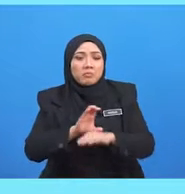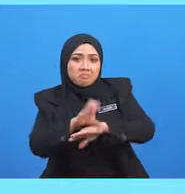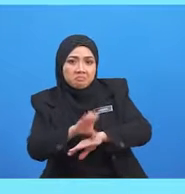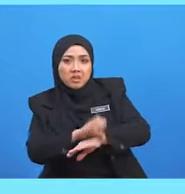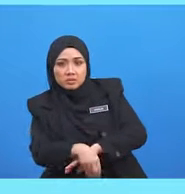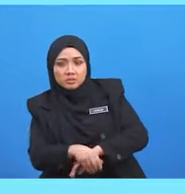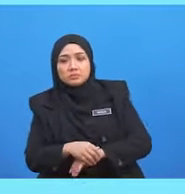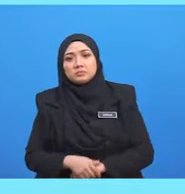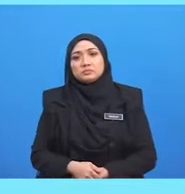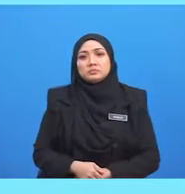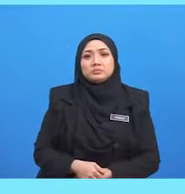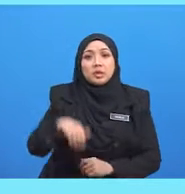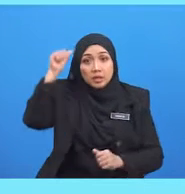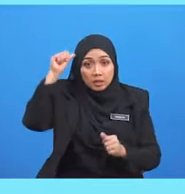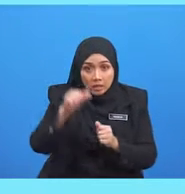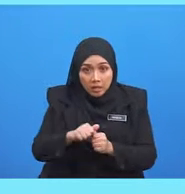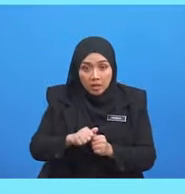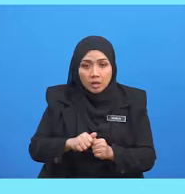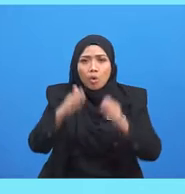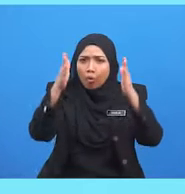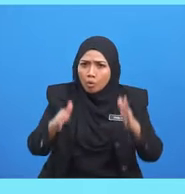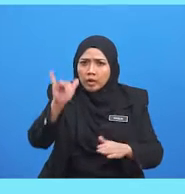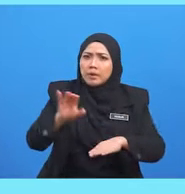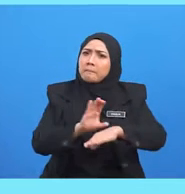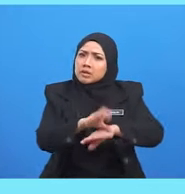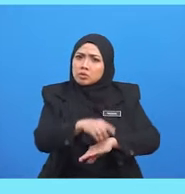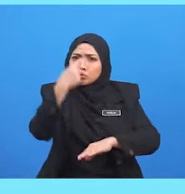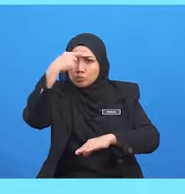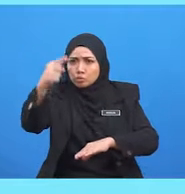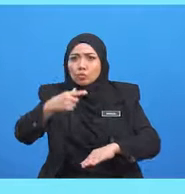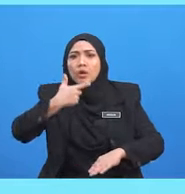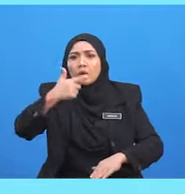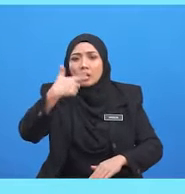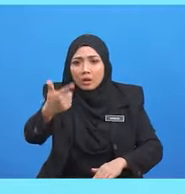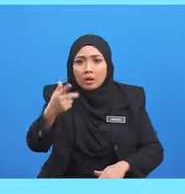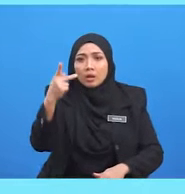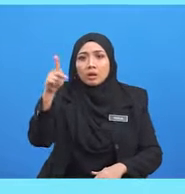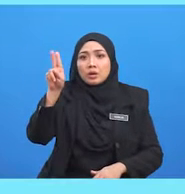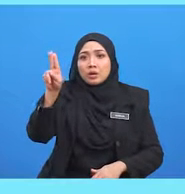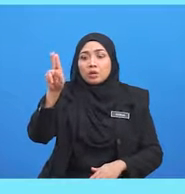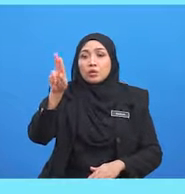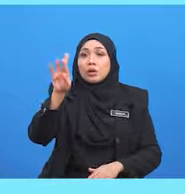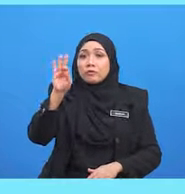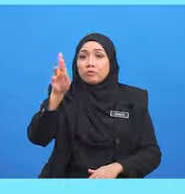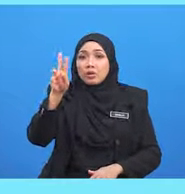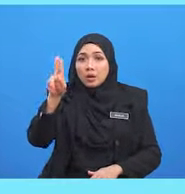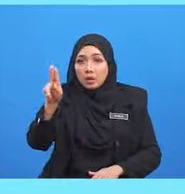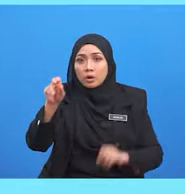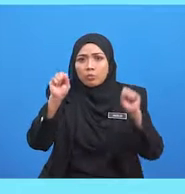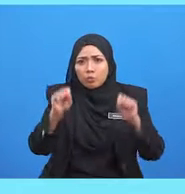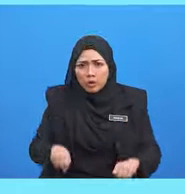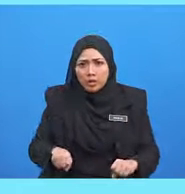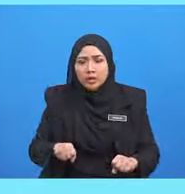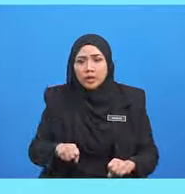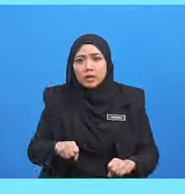tanpa sebarang paksaan. Ingatlah murid-murid, orang yang dipaksa untuk melafazkan perkataan kufur